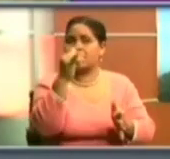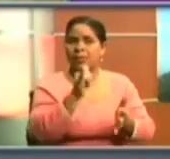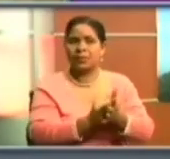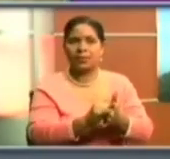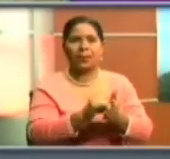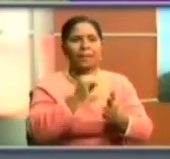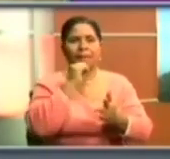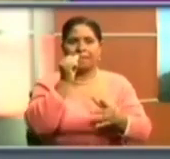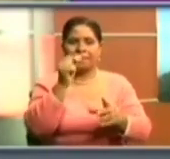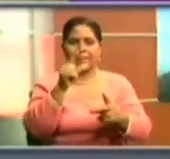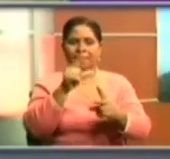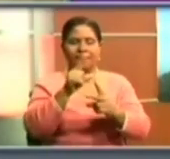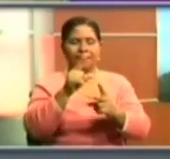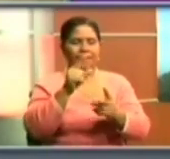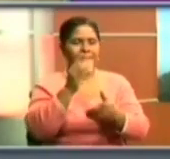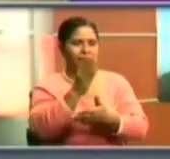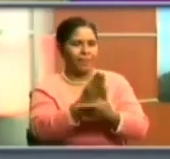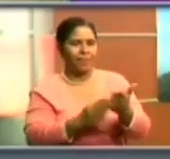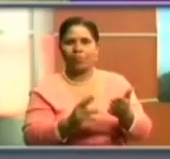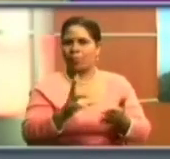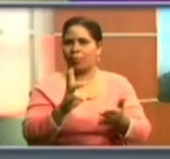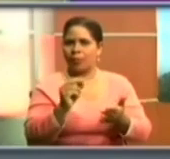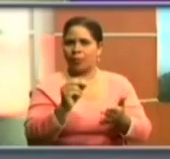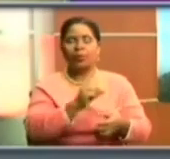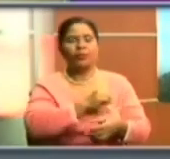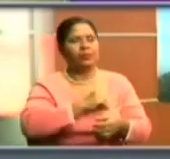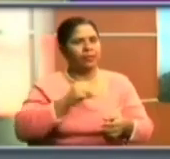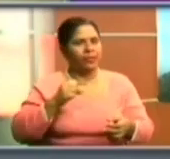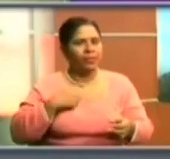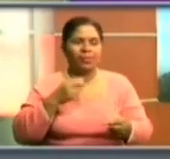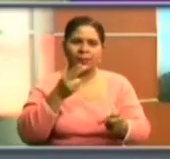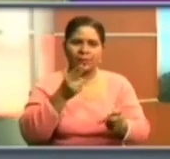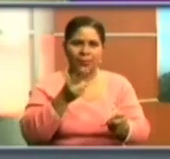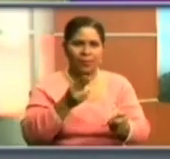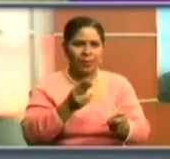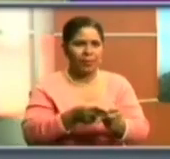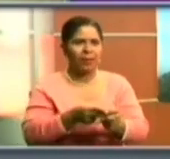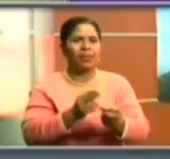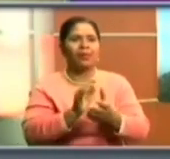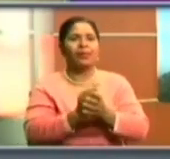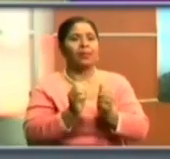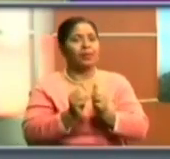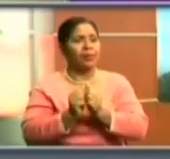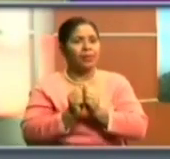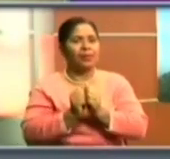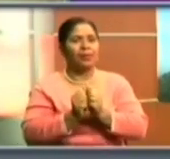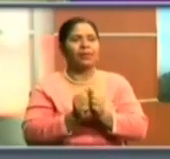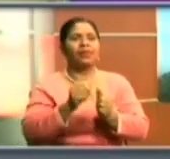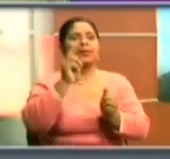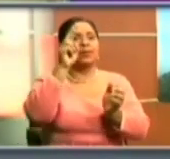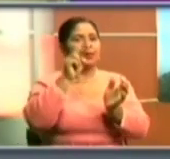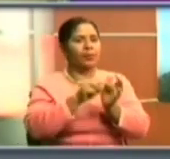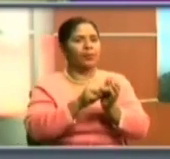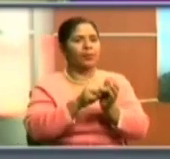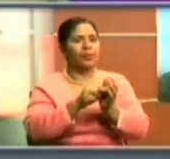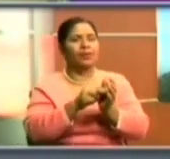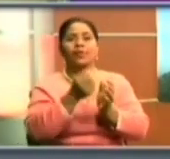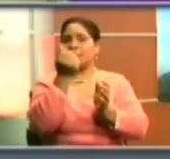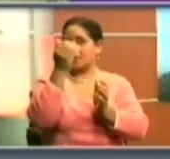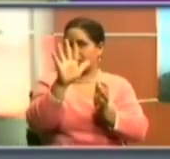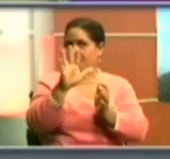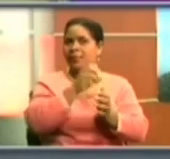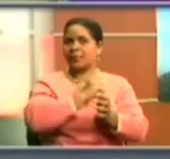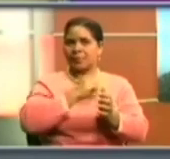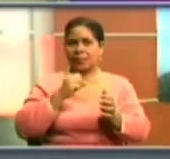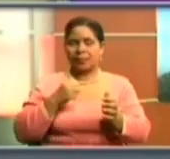tout. Je dis à nous avons des sénateurs qui étaient élus en 2016, en